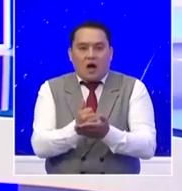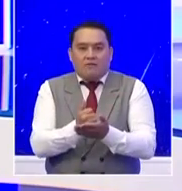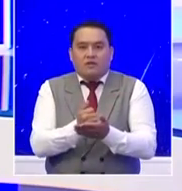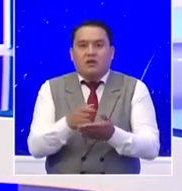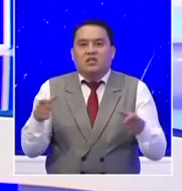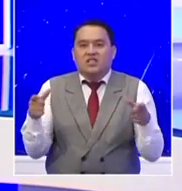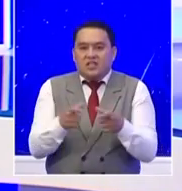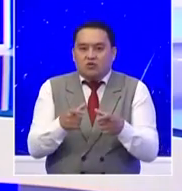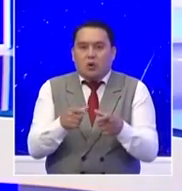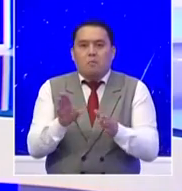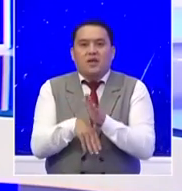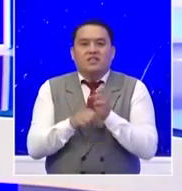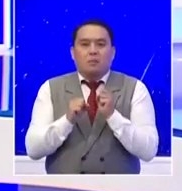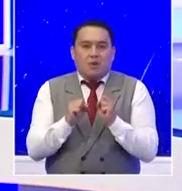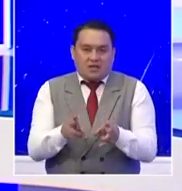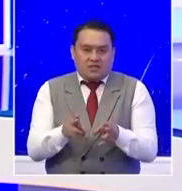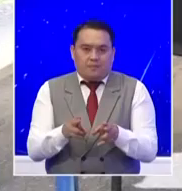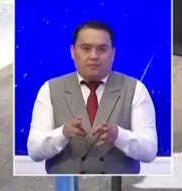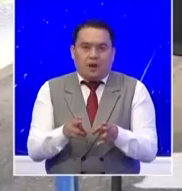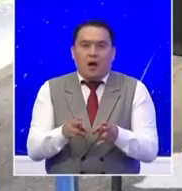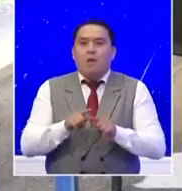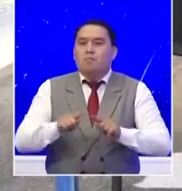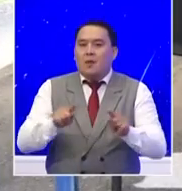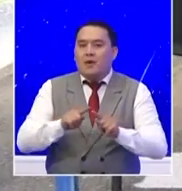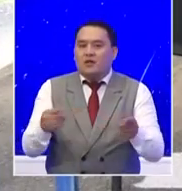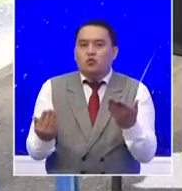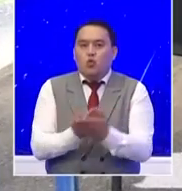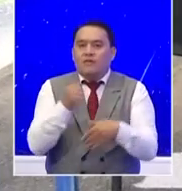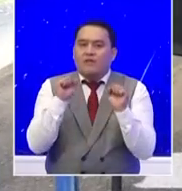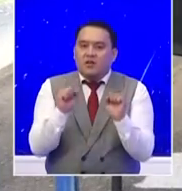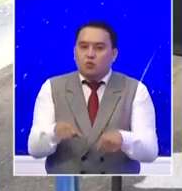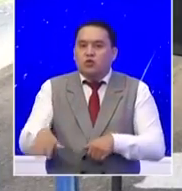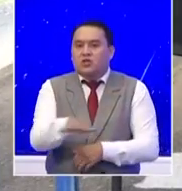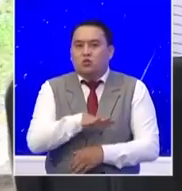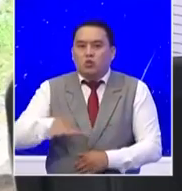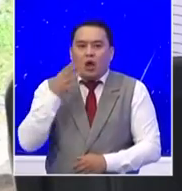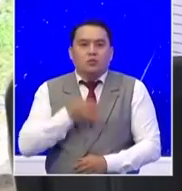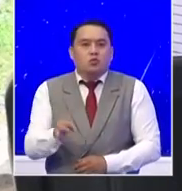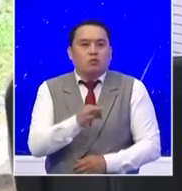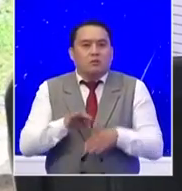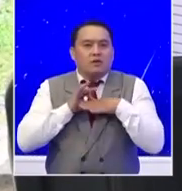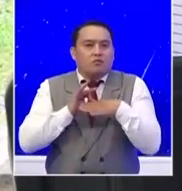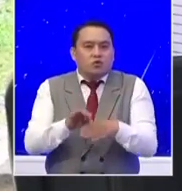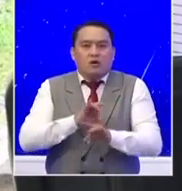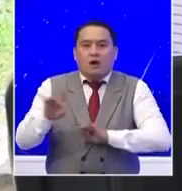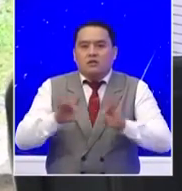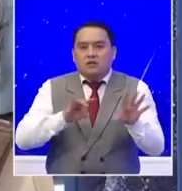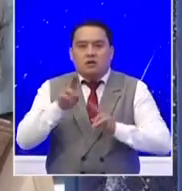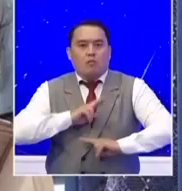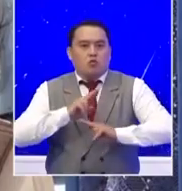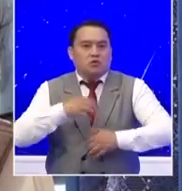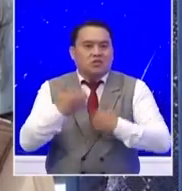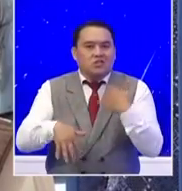пандемии коронавируса – безопасно. Для пропаганды новых возможностей по всей территории Алматинской области проводятся разъяснительные работы